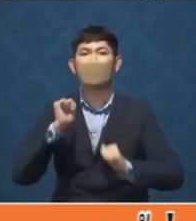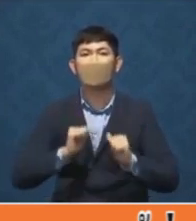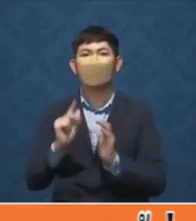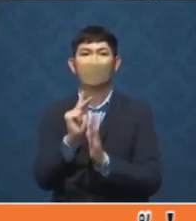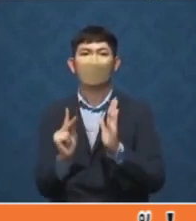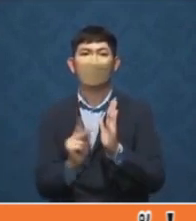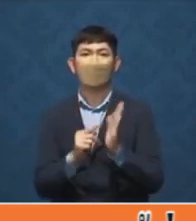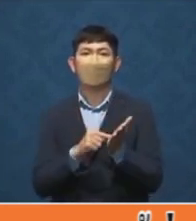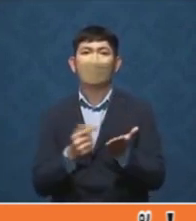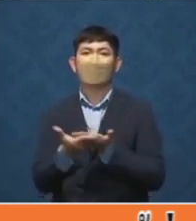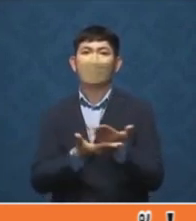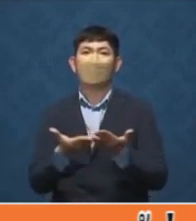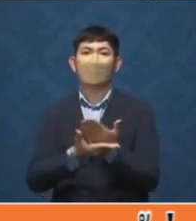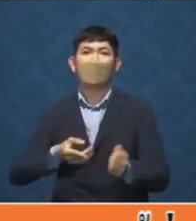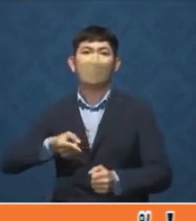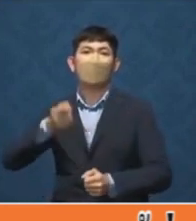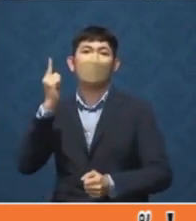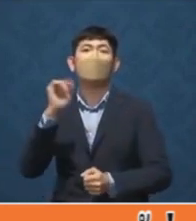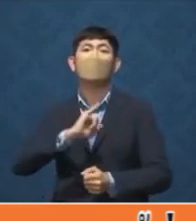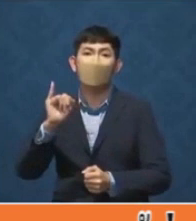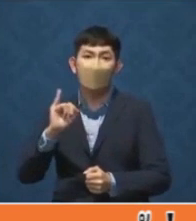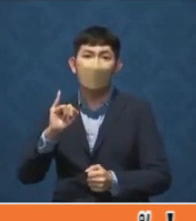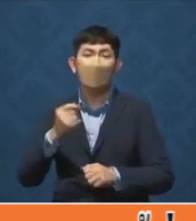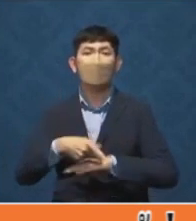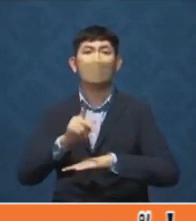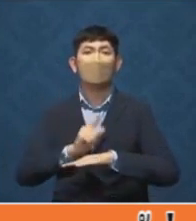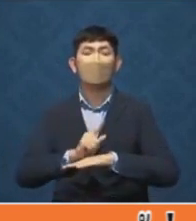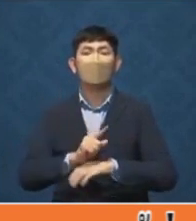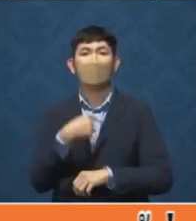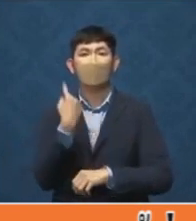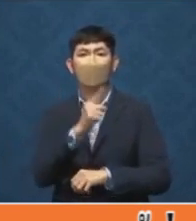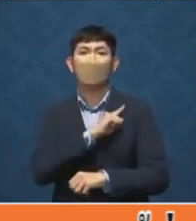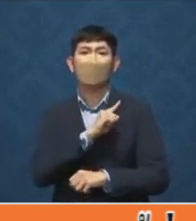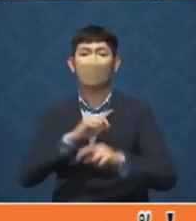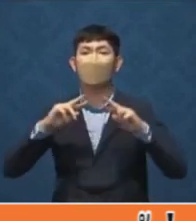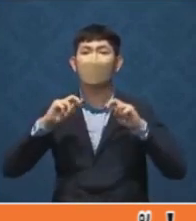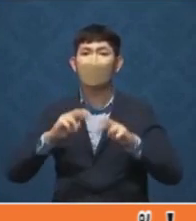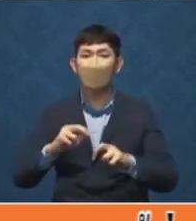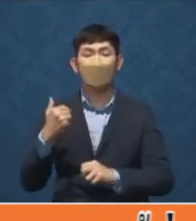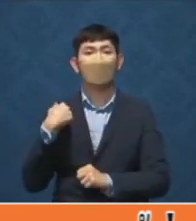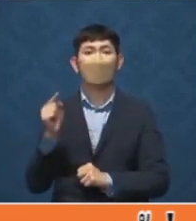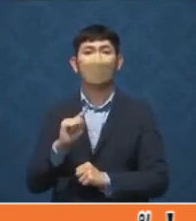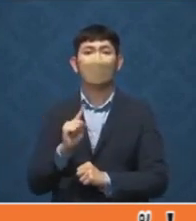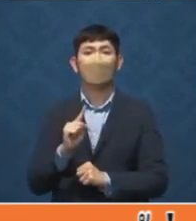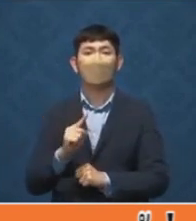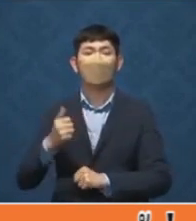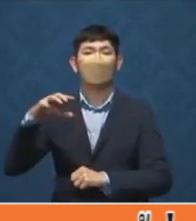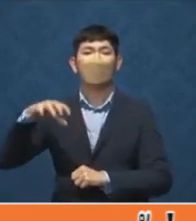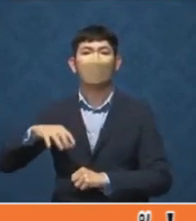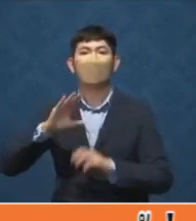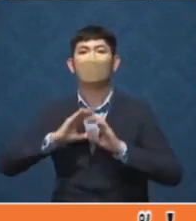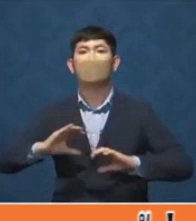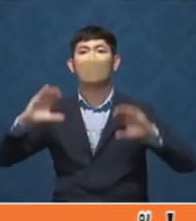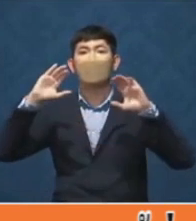ฉบับนี้มันล่าช้าเท่านั้นท่านประธานเท่ากับว่าหน่วยงานที่ไปศึกษาจริงๆก็มีแค่เพียงหน่วยงานของรัฐ